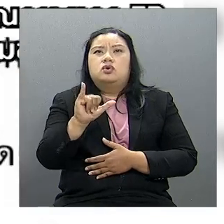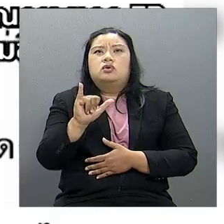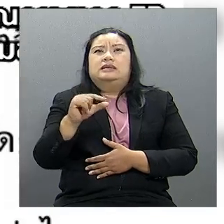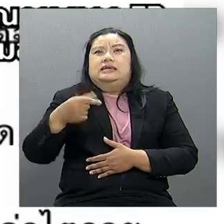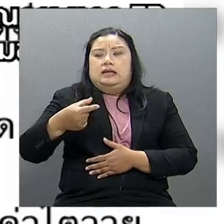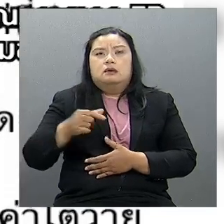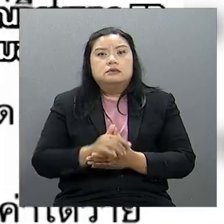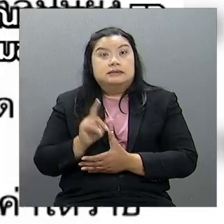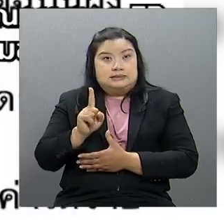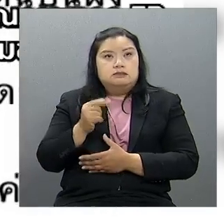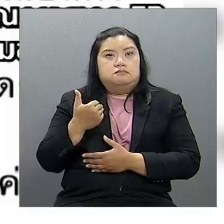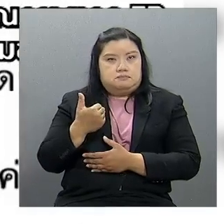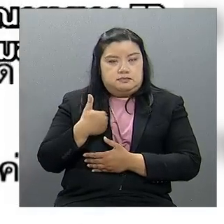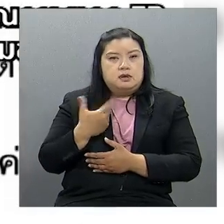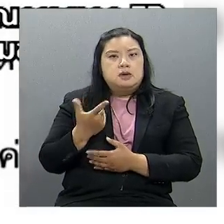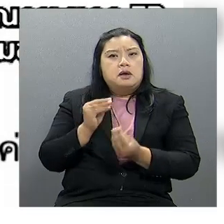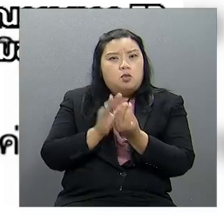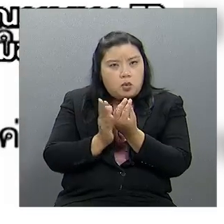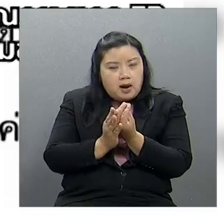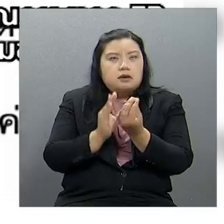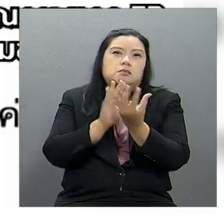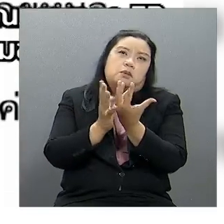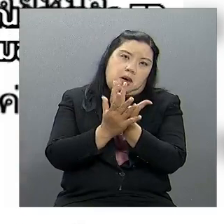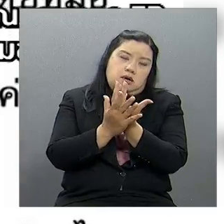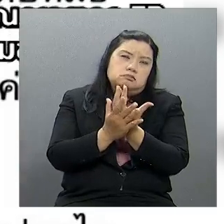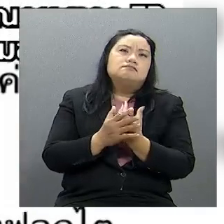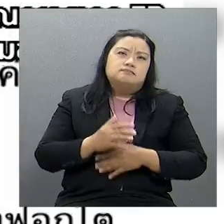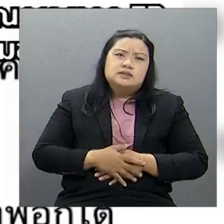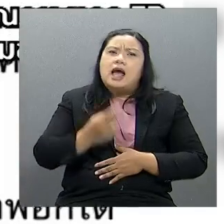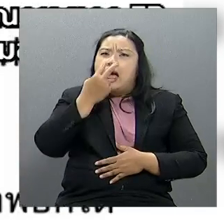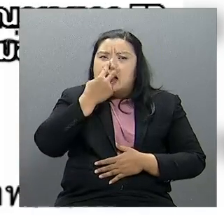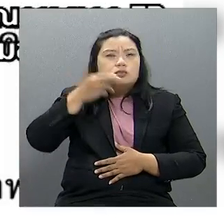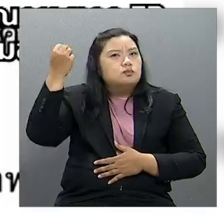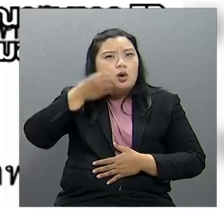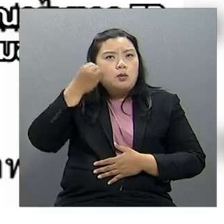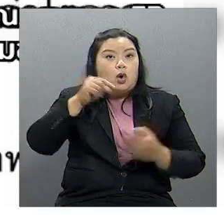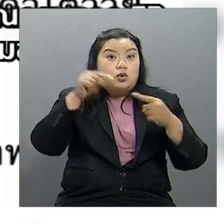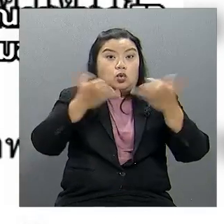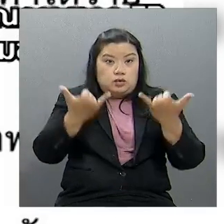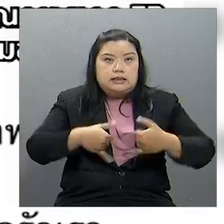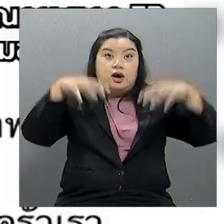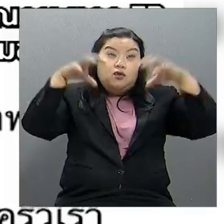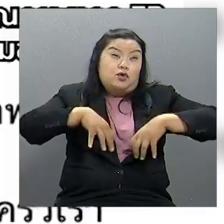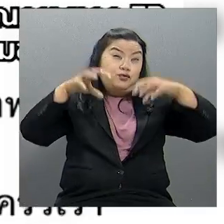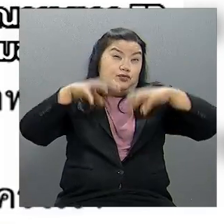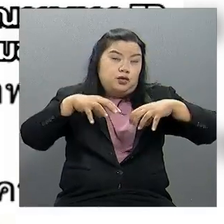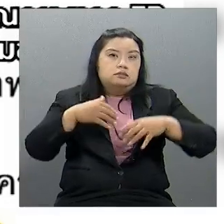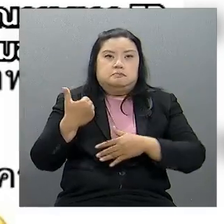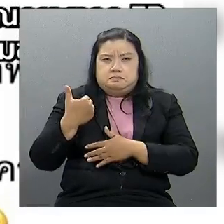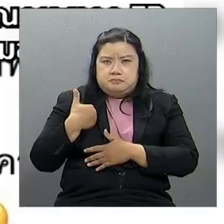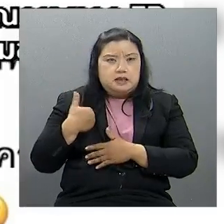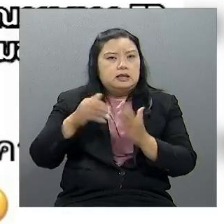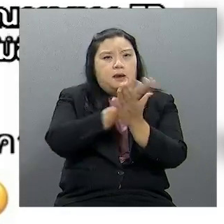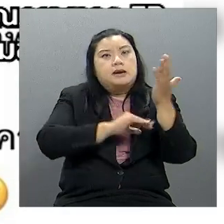ไม้หรืออาจจะเป็นพืชผักที่พบมากในช่วงหน้าฝนแบบนี้หลายพื้นที่ก็นิยมบริโภคกันนะครับบางพื้น